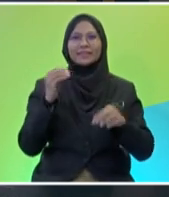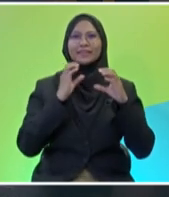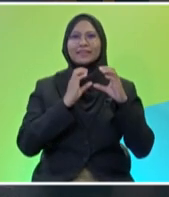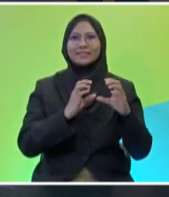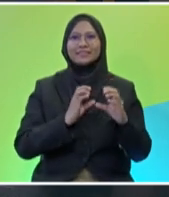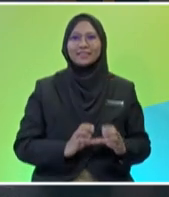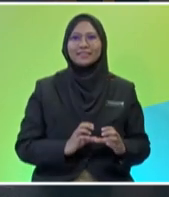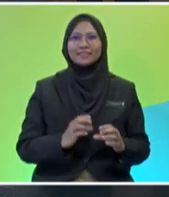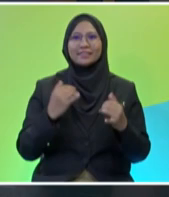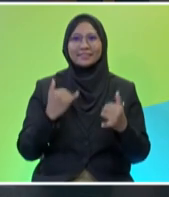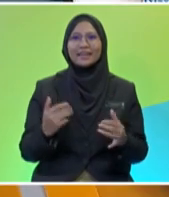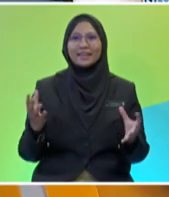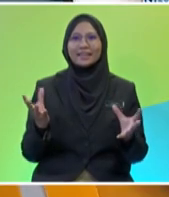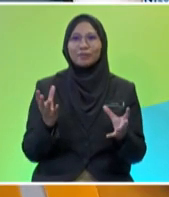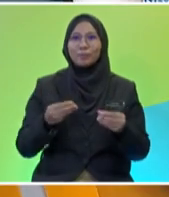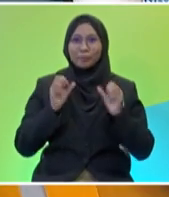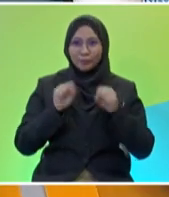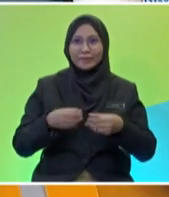untuk sendiri